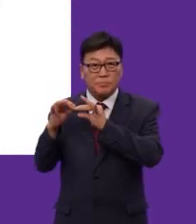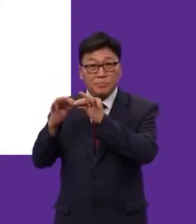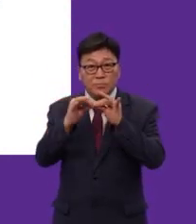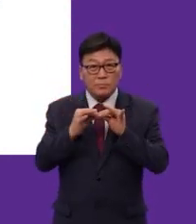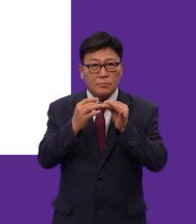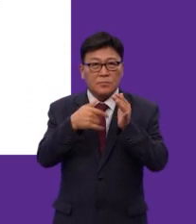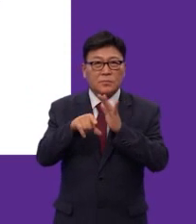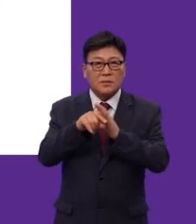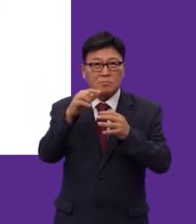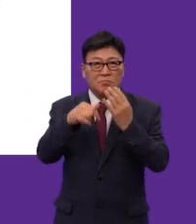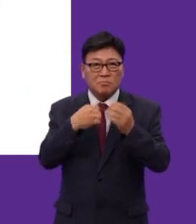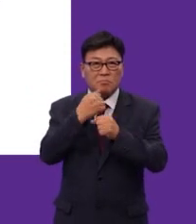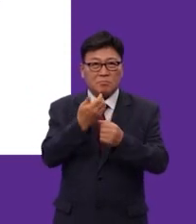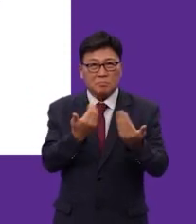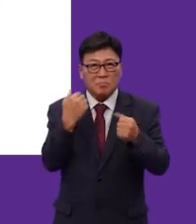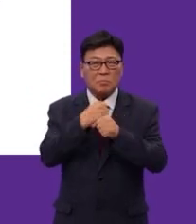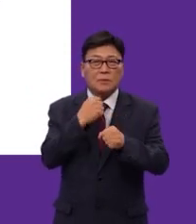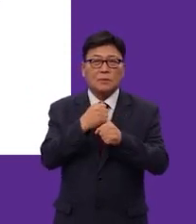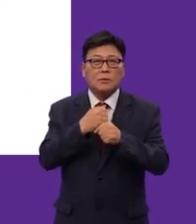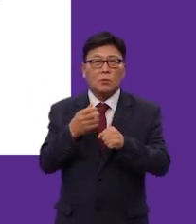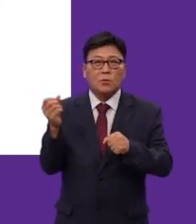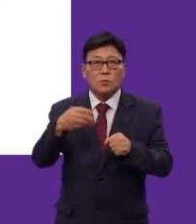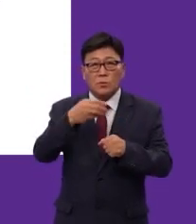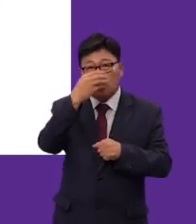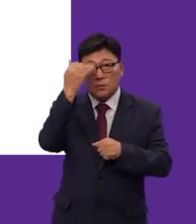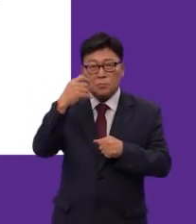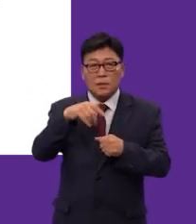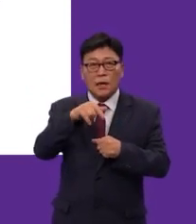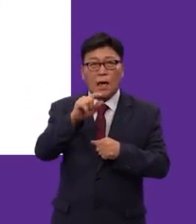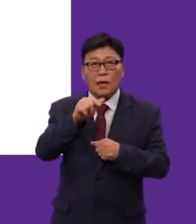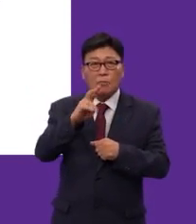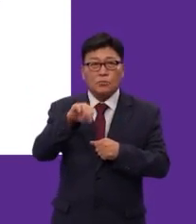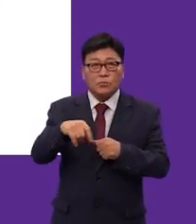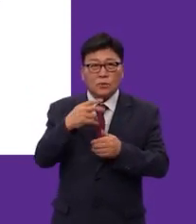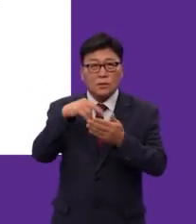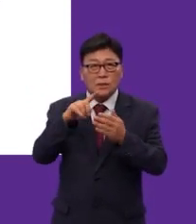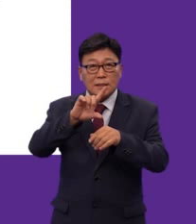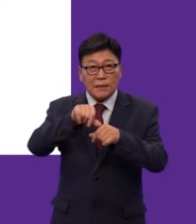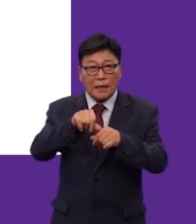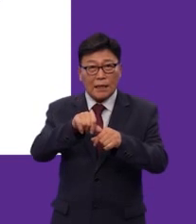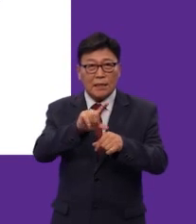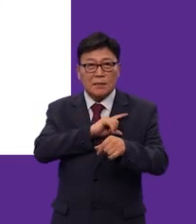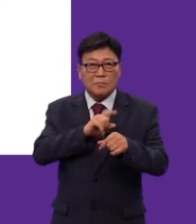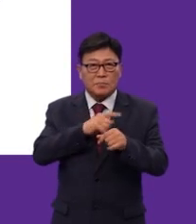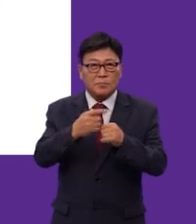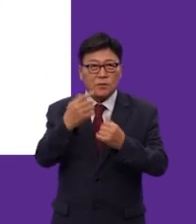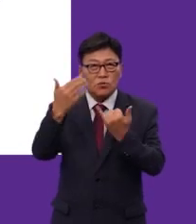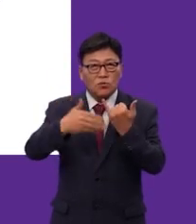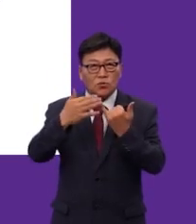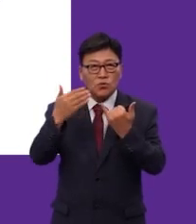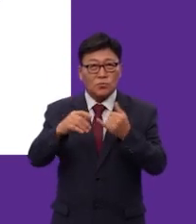함께 공감하기 위해서 콘텐츠를 별도로 제작을 했고요. 청년 가계부 읽는 시간이라는 이름으로 현재 유튜브에